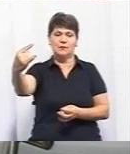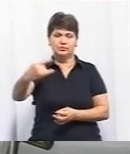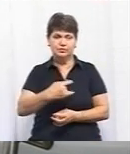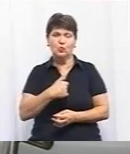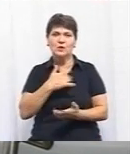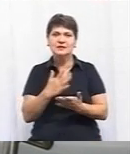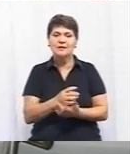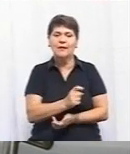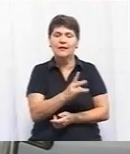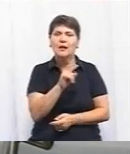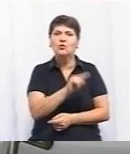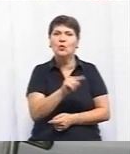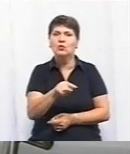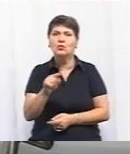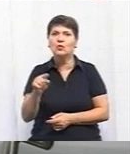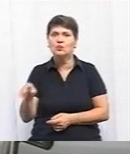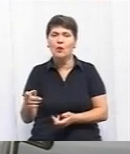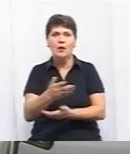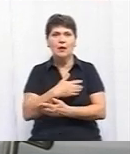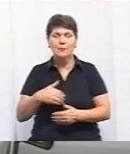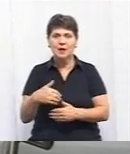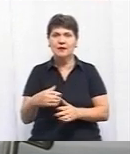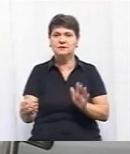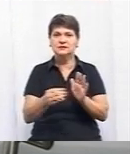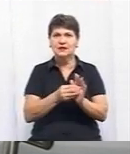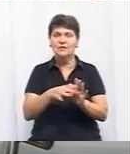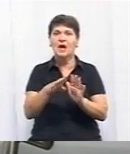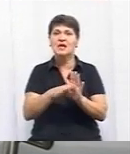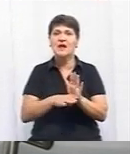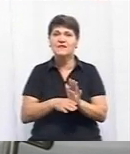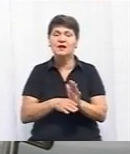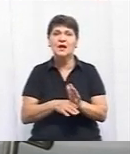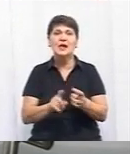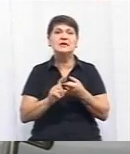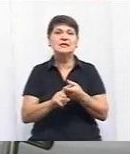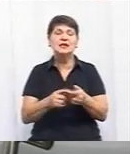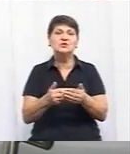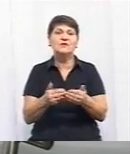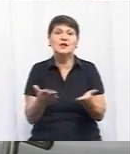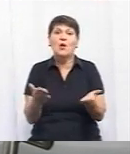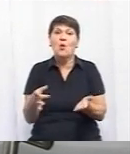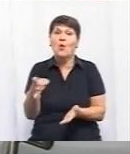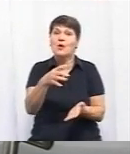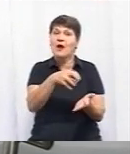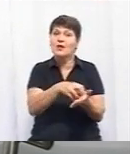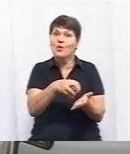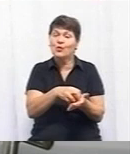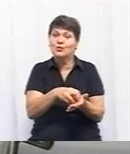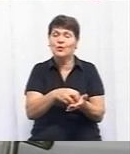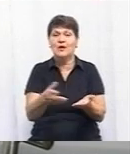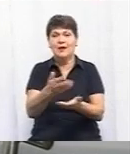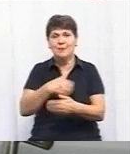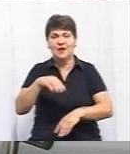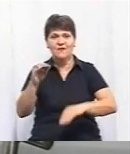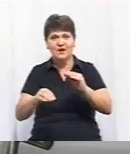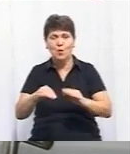така-то кількість того-то. І ми їх ставимо в графік, в залежності від того, в якому районі вони знаходяться, яка в них кількість є. Ми формуємо.